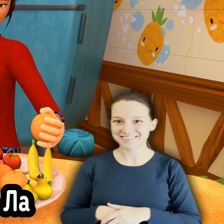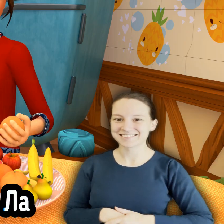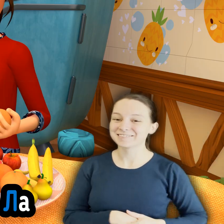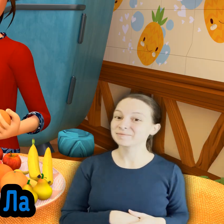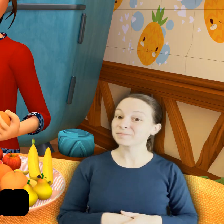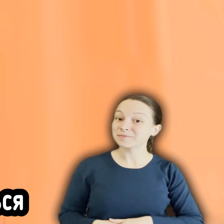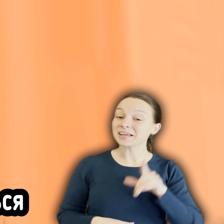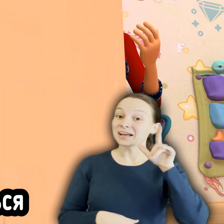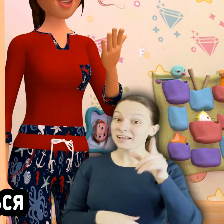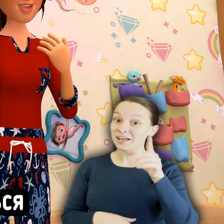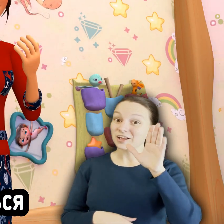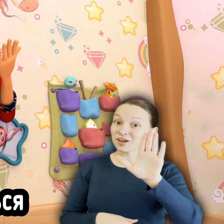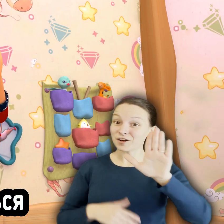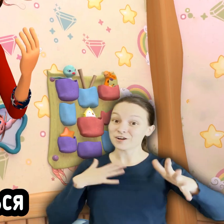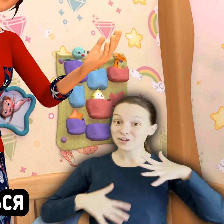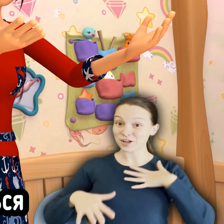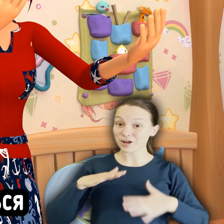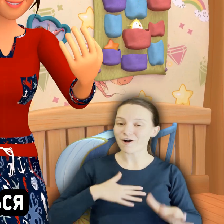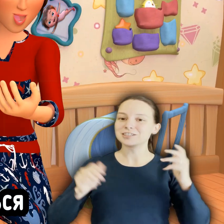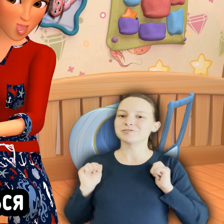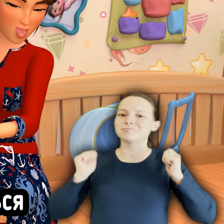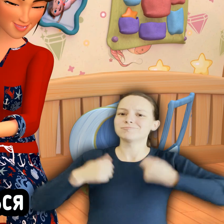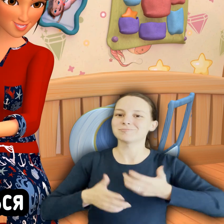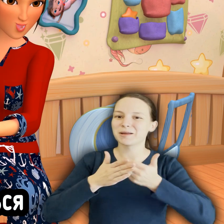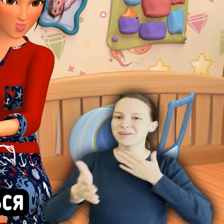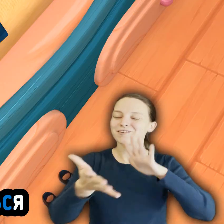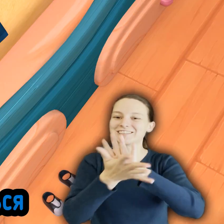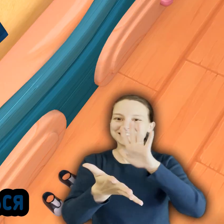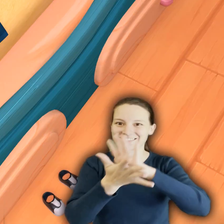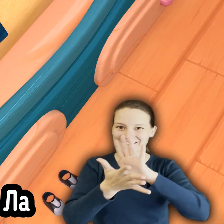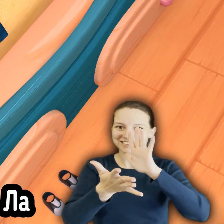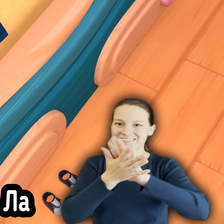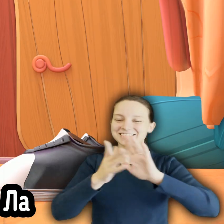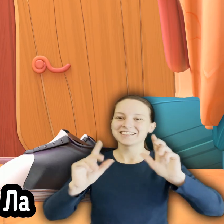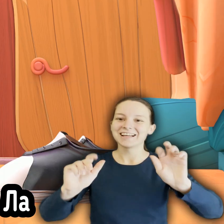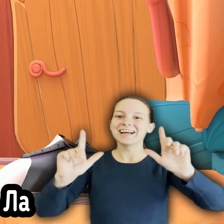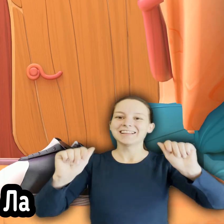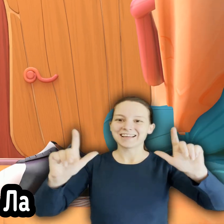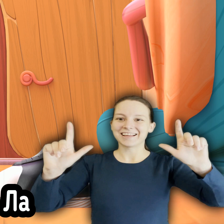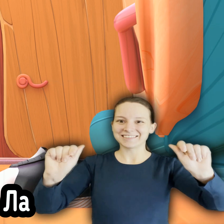Ла-ла-ла-ла-ла-ла-ла-ла. В школу нужно забираться.